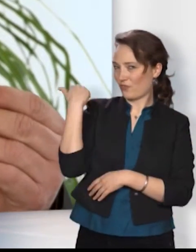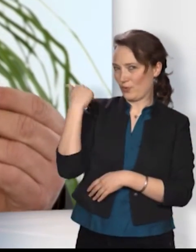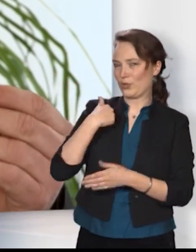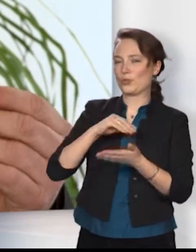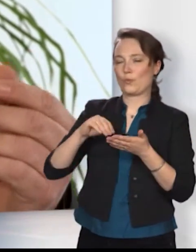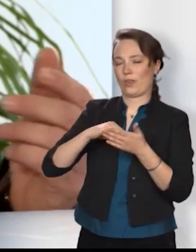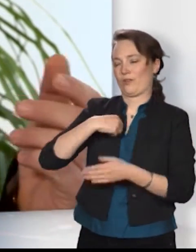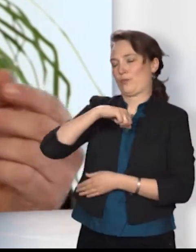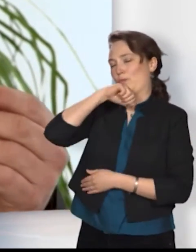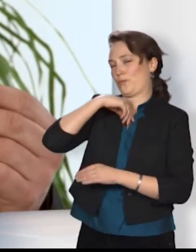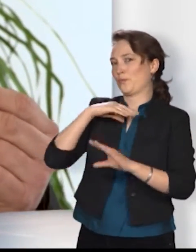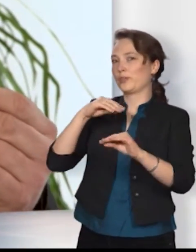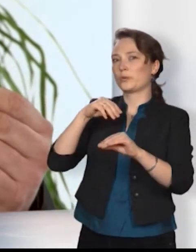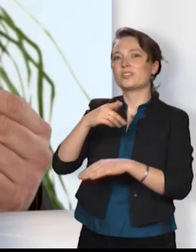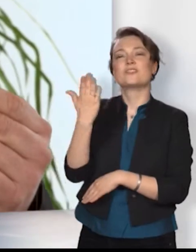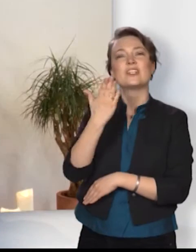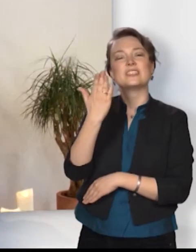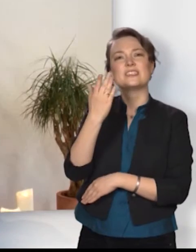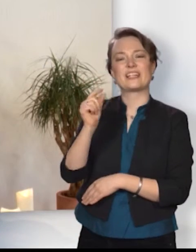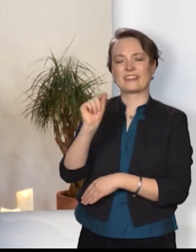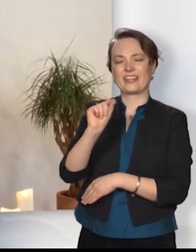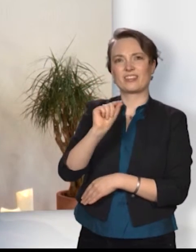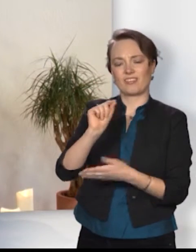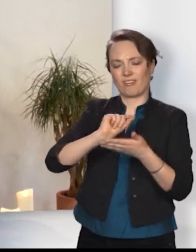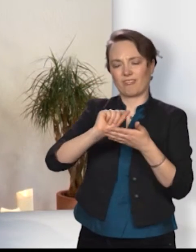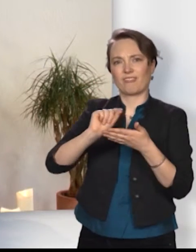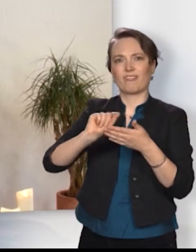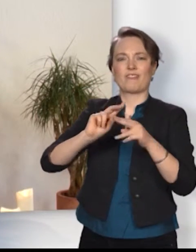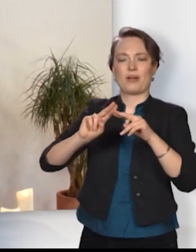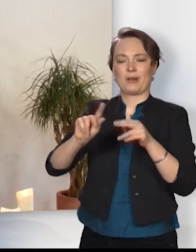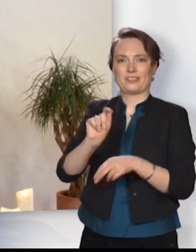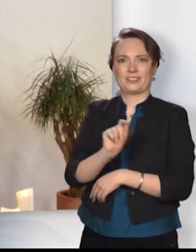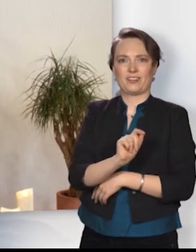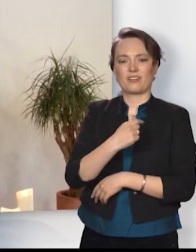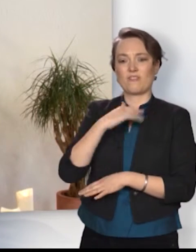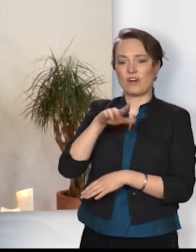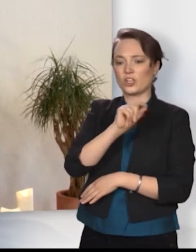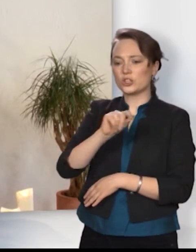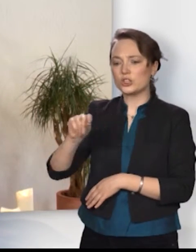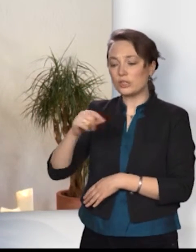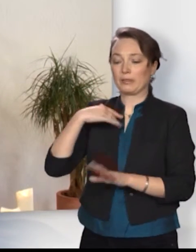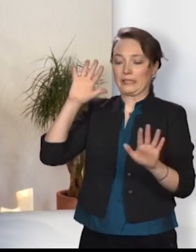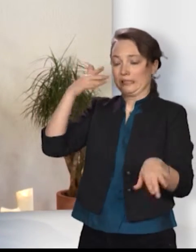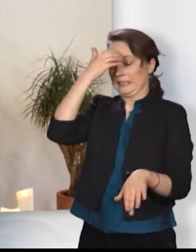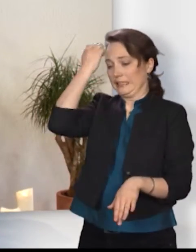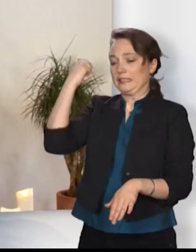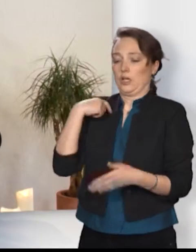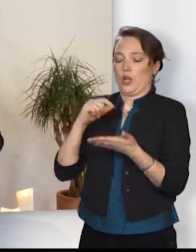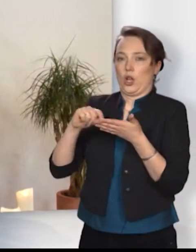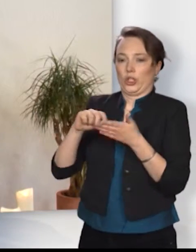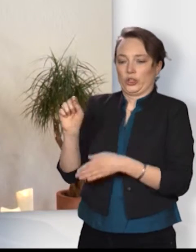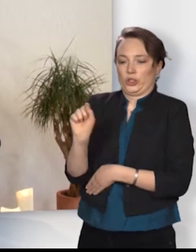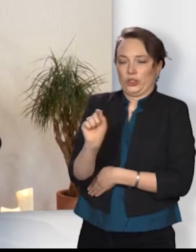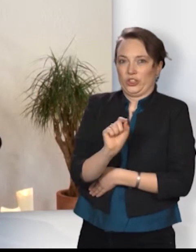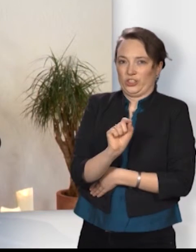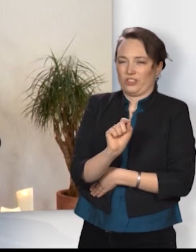in der Schule, der sogenannte Tintenkiller. Wenn man sich verschrieben hatte, konnte man das Falsche damit löschen. Wenn ich mich recht